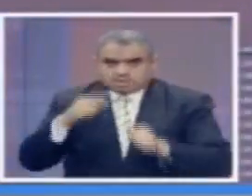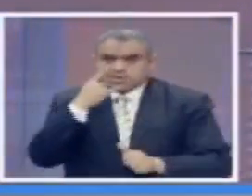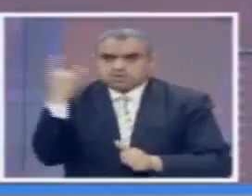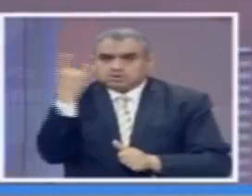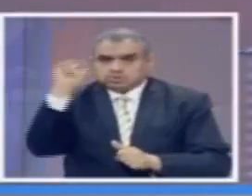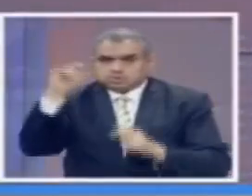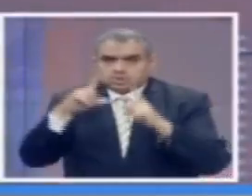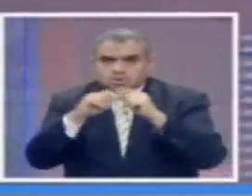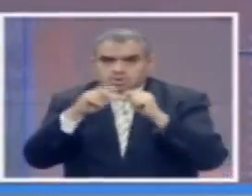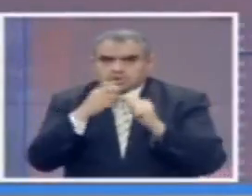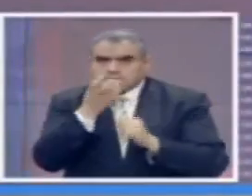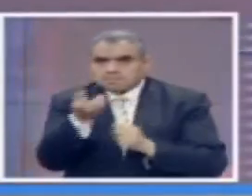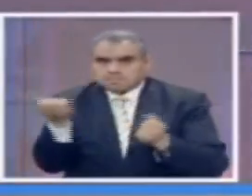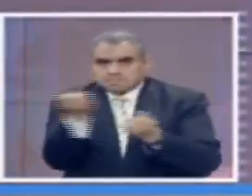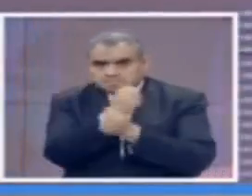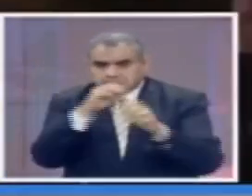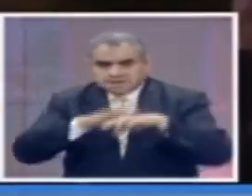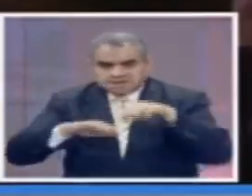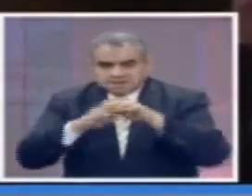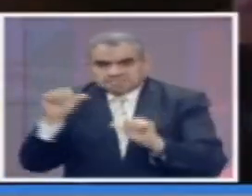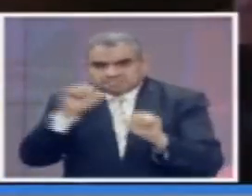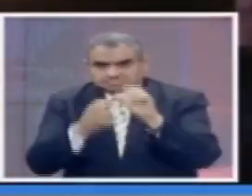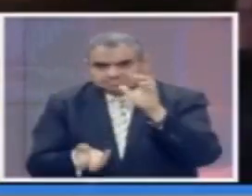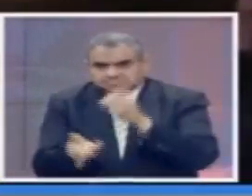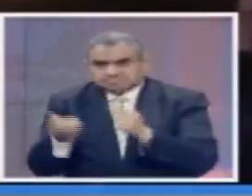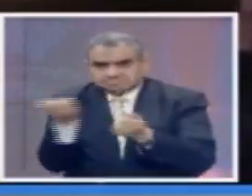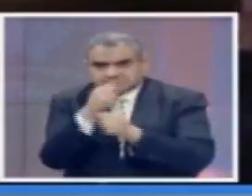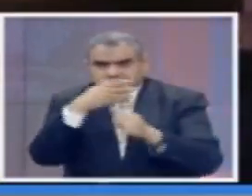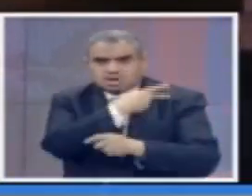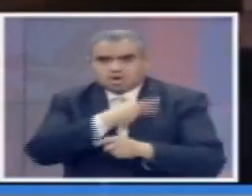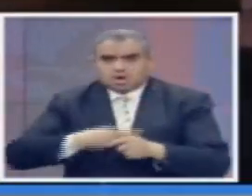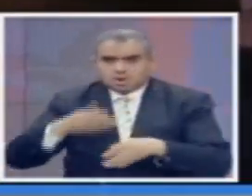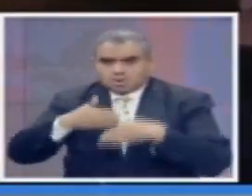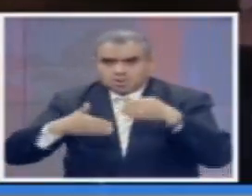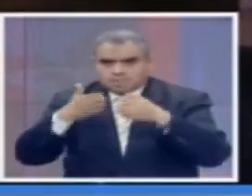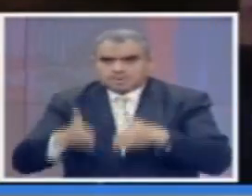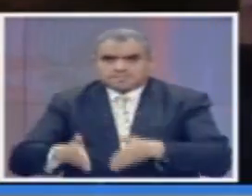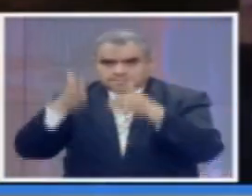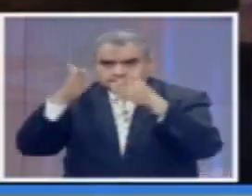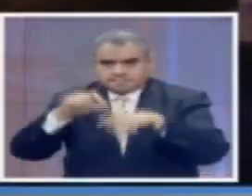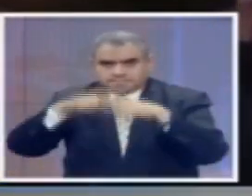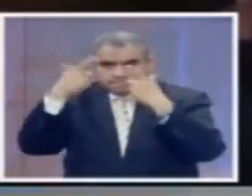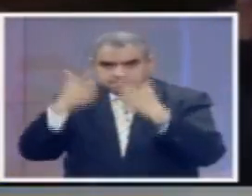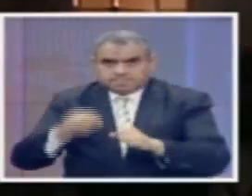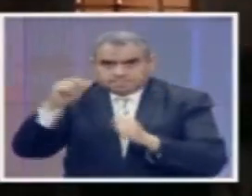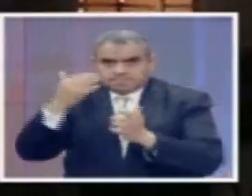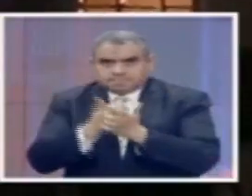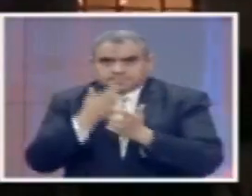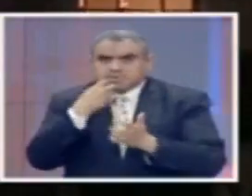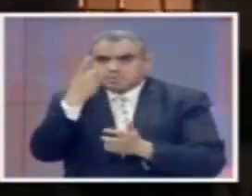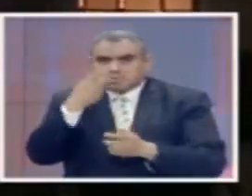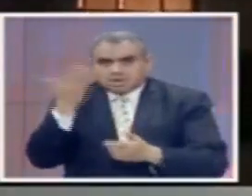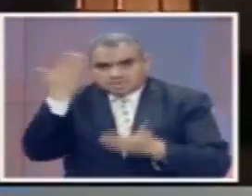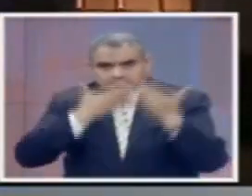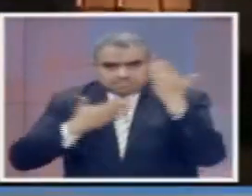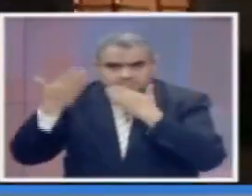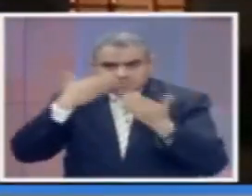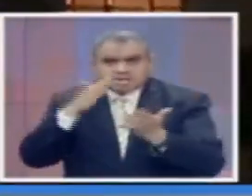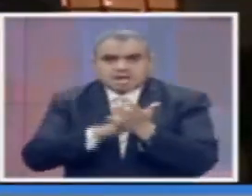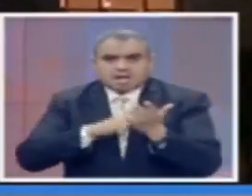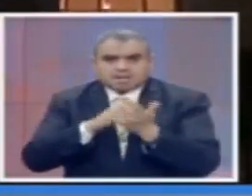اللبنانية سقوط قنبلة حرب يدوية على مقر السراي الحكومي في طرابلس، ما أسفر عن إصابة جندي بجروح